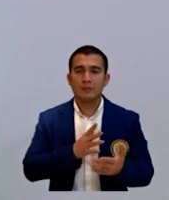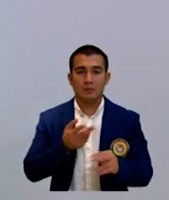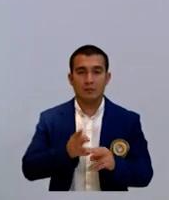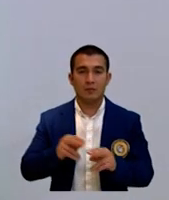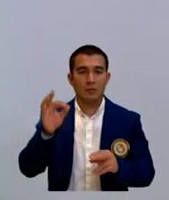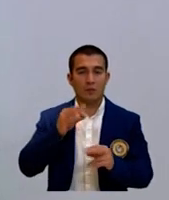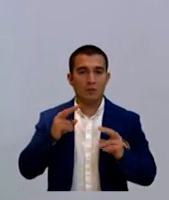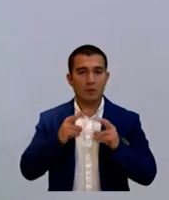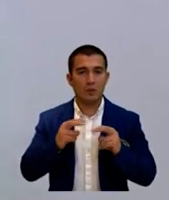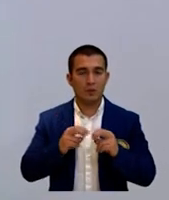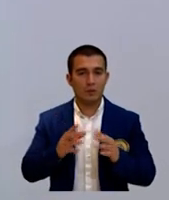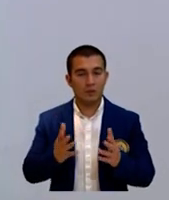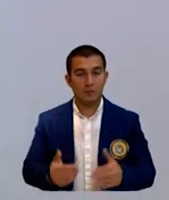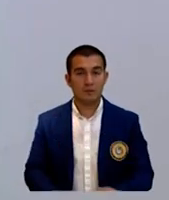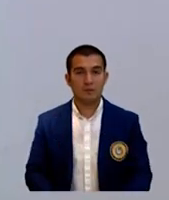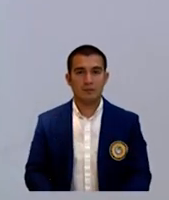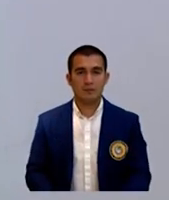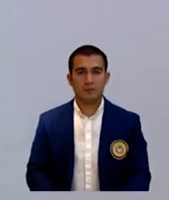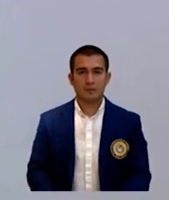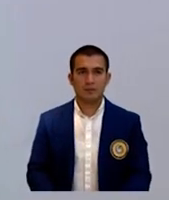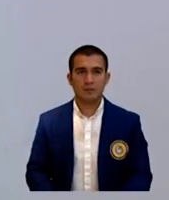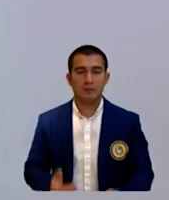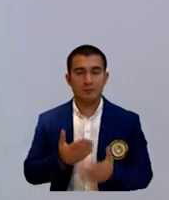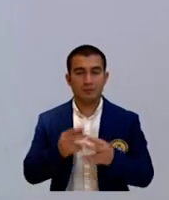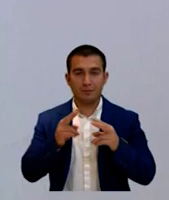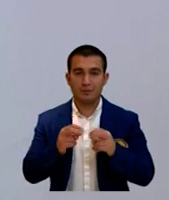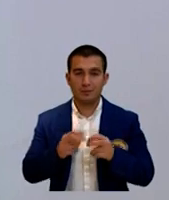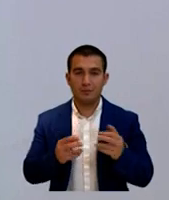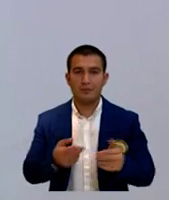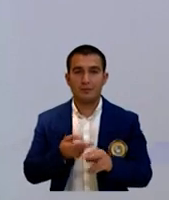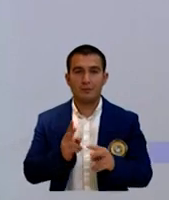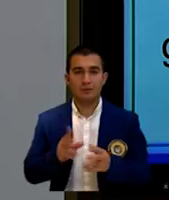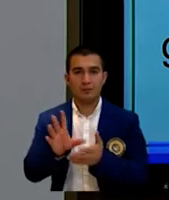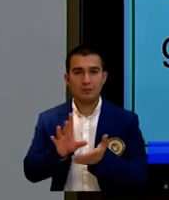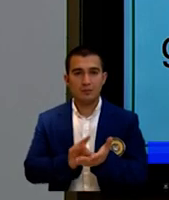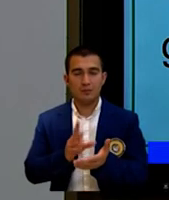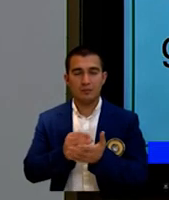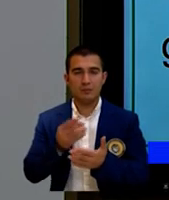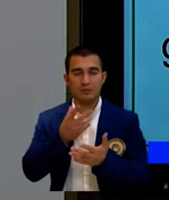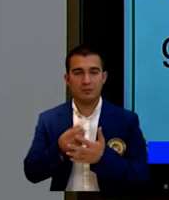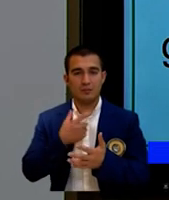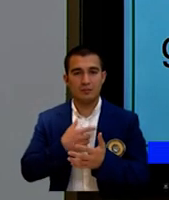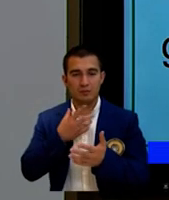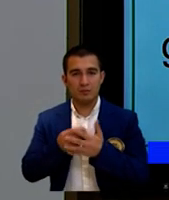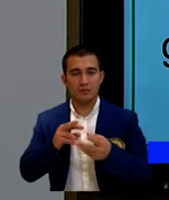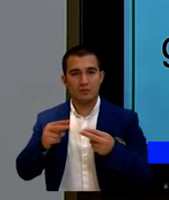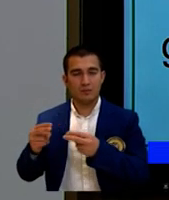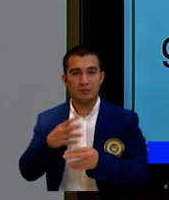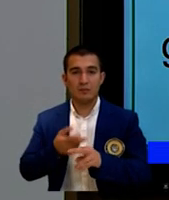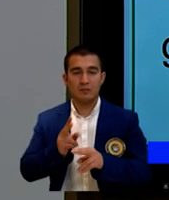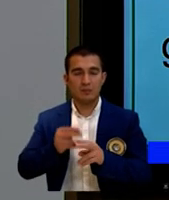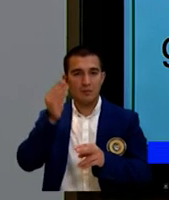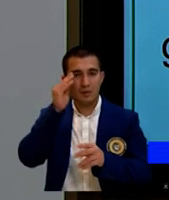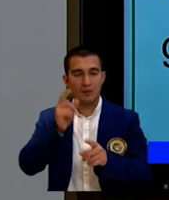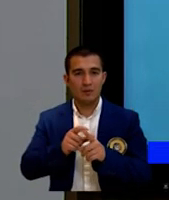berilgan topshiriqni tekshiramiz. Topshiriqni tekshirish: ko'chirma va o'zlashtirma gapga misollar yozishingiz